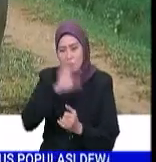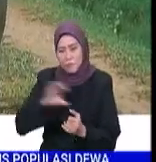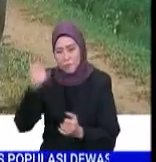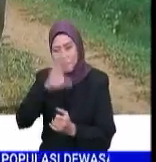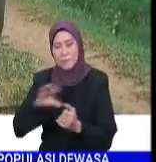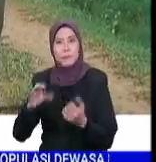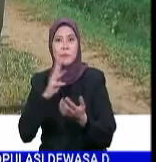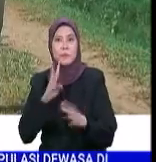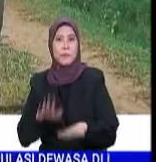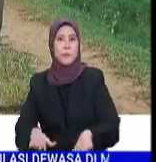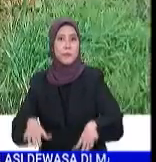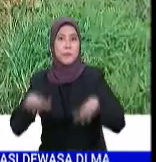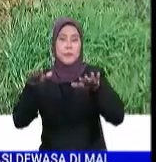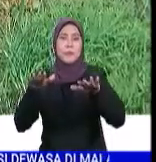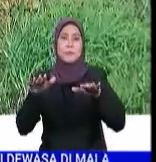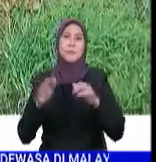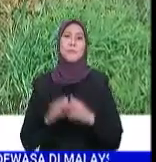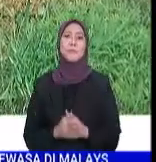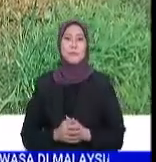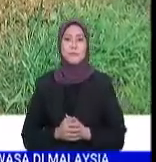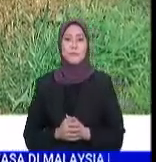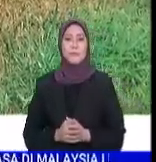terjun jazakillah Pance